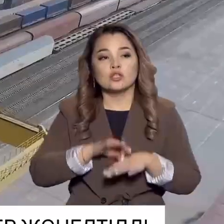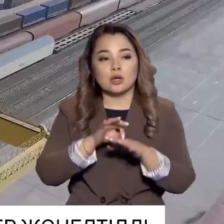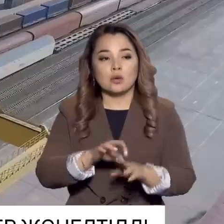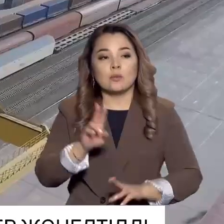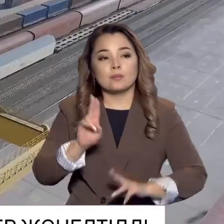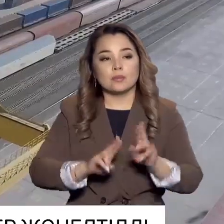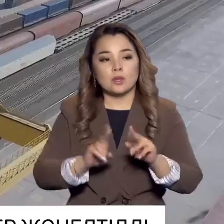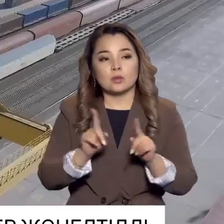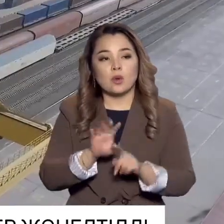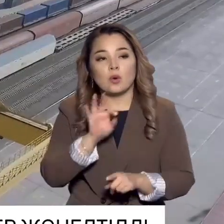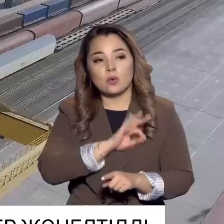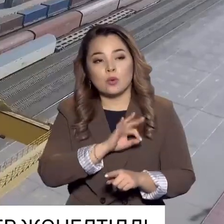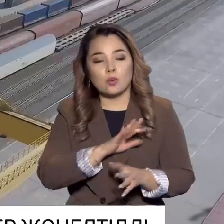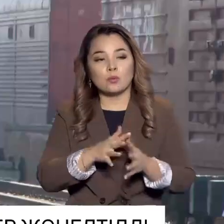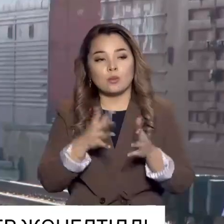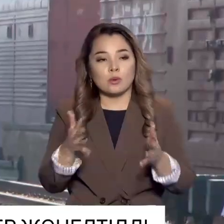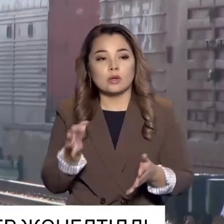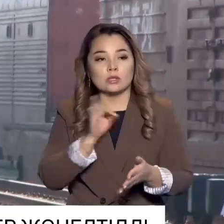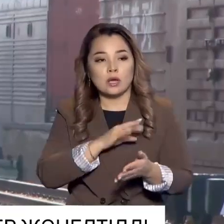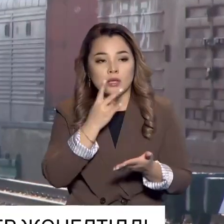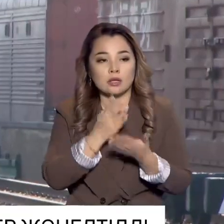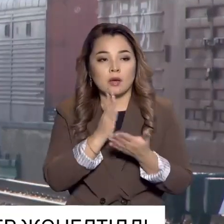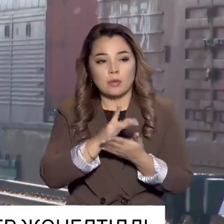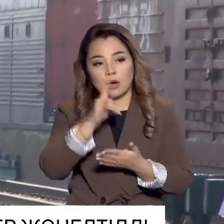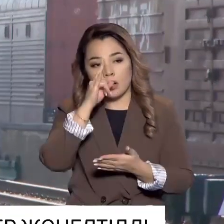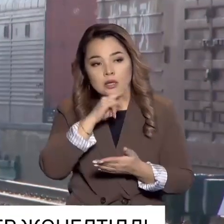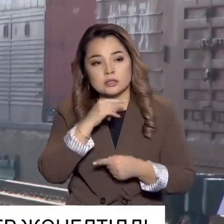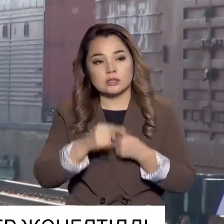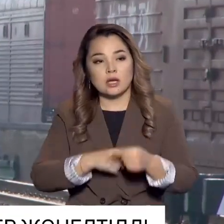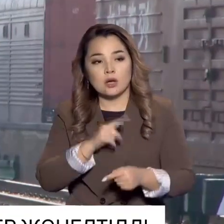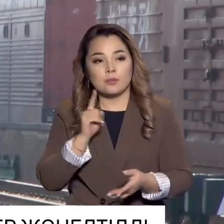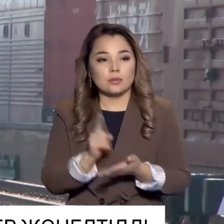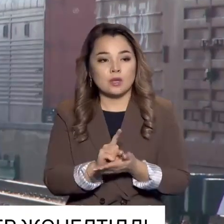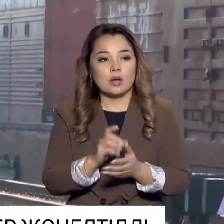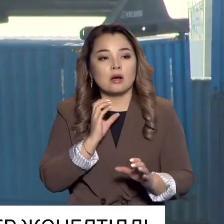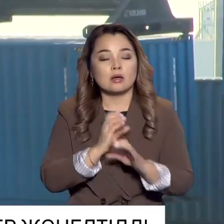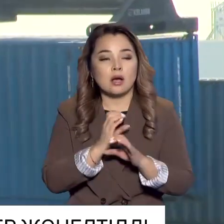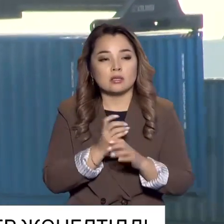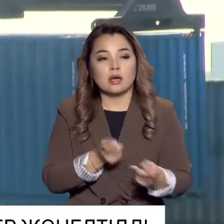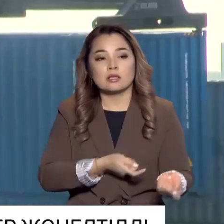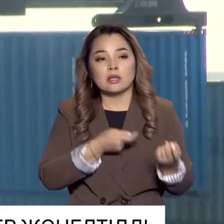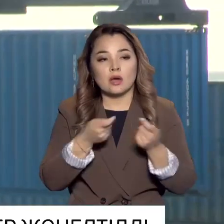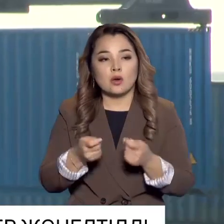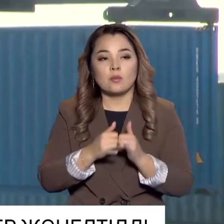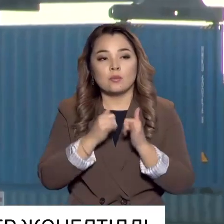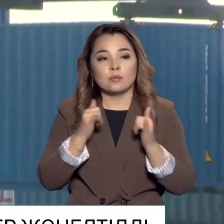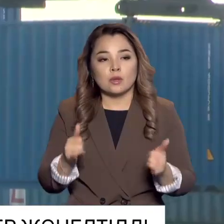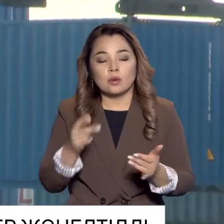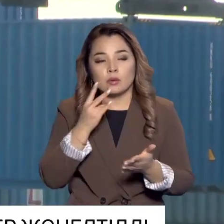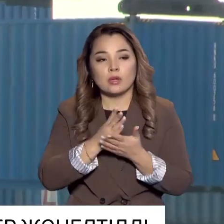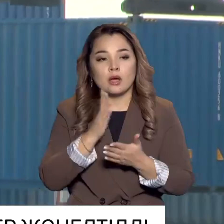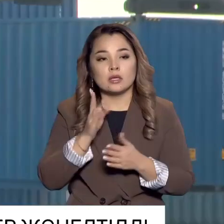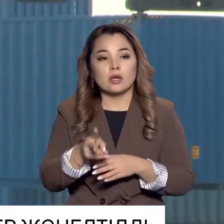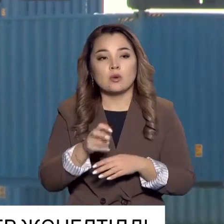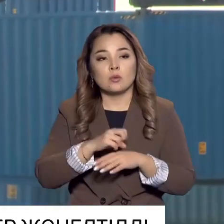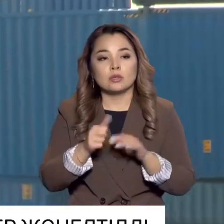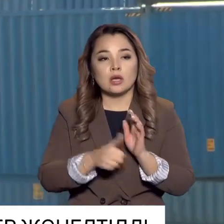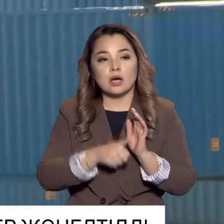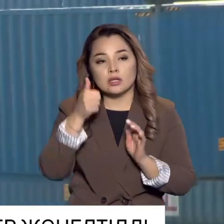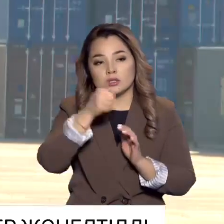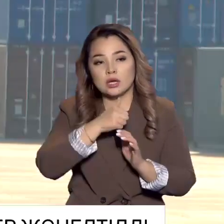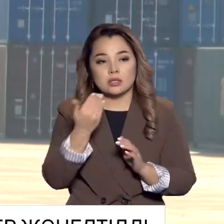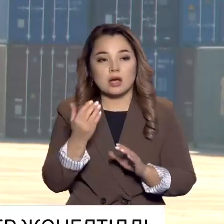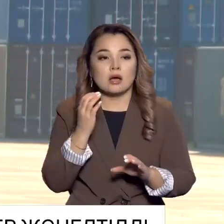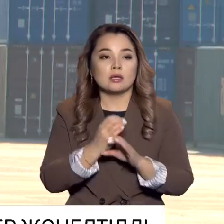үшін қолайлы жағдай жасауда. Соның арқасында Қазақстан арқылы жүктерді контейнерде тасымалдау ісі қарқын алып отыр. 2016 жылдан бастап